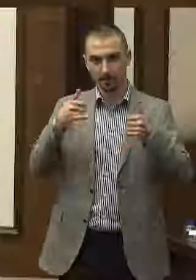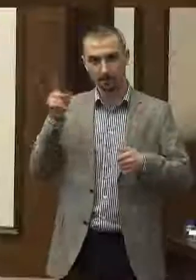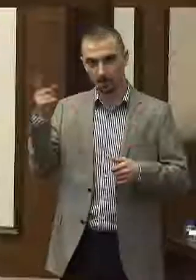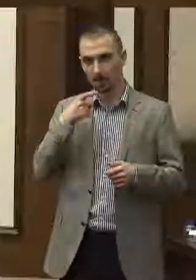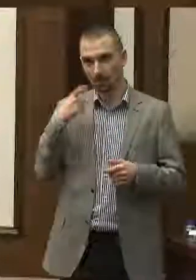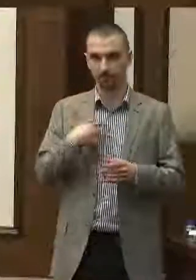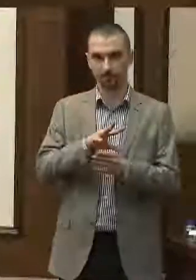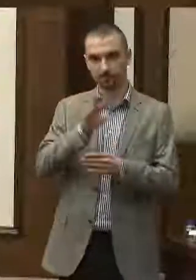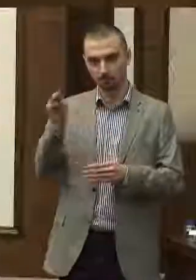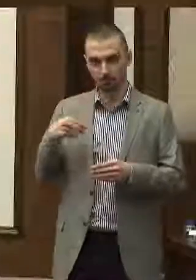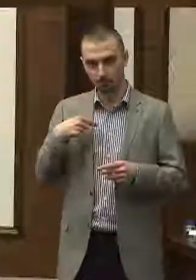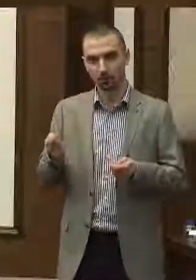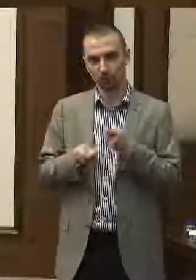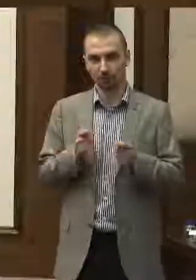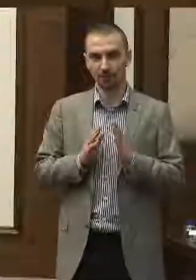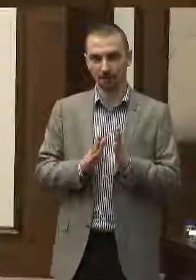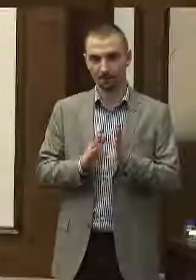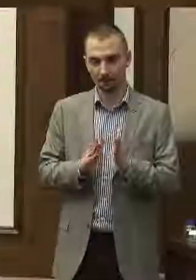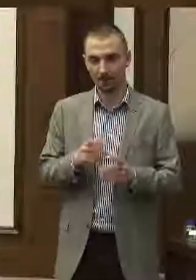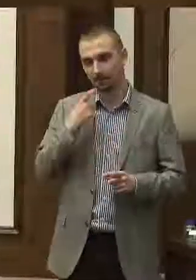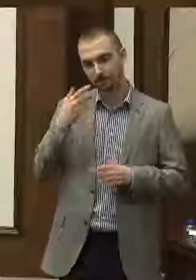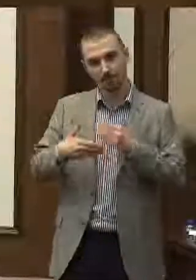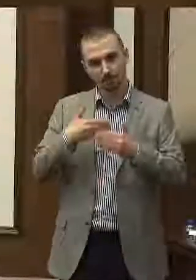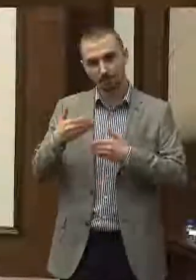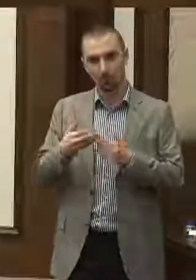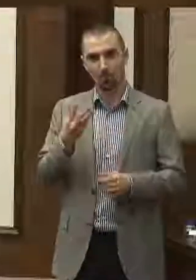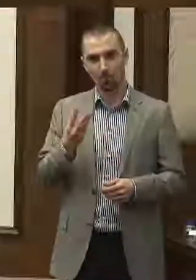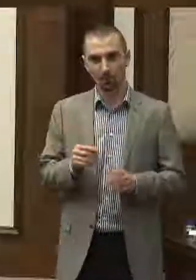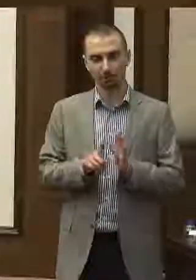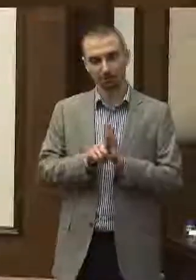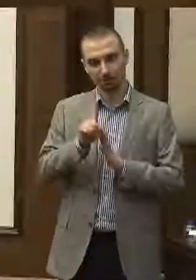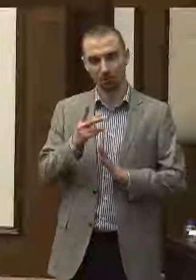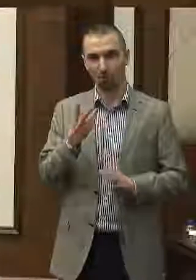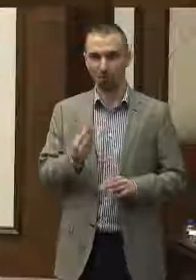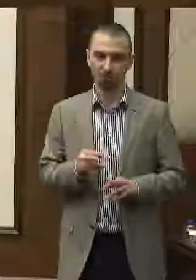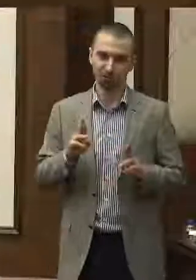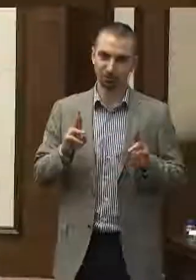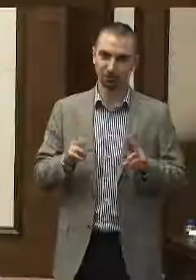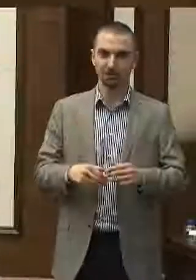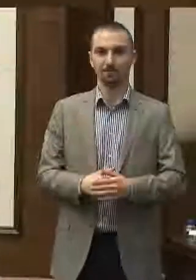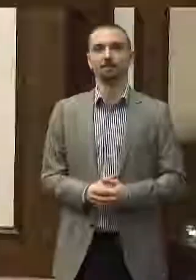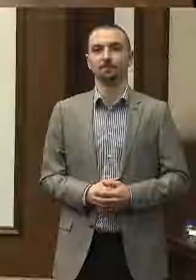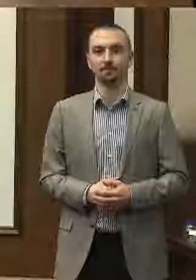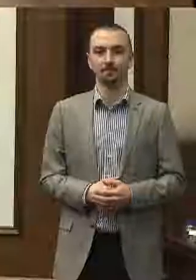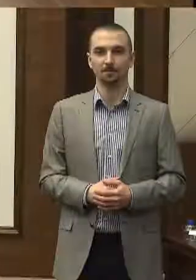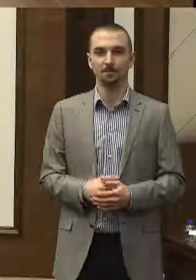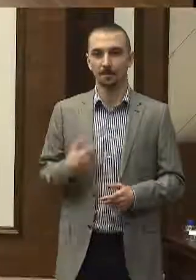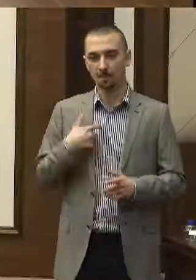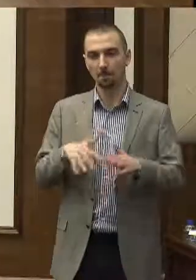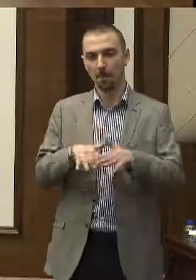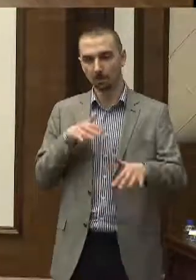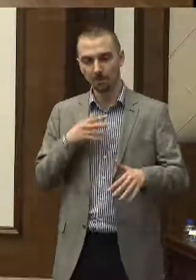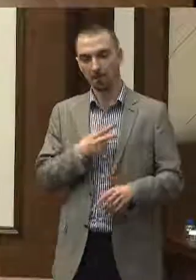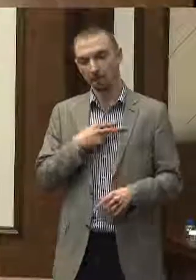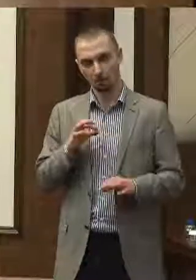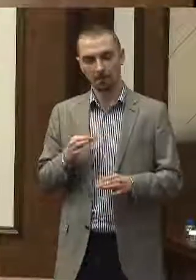da devam ediyoruz. Önümüzdeki yıllarda daha da gelişecek umuyoruz. Biz belediye ve meclis olarak destek veriyoruz